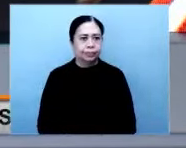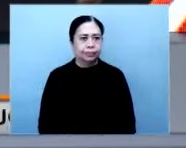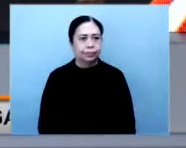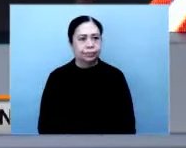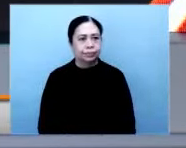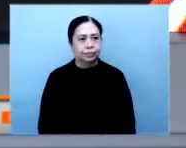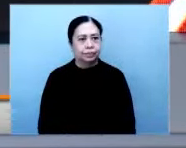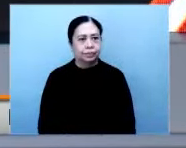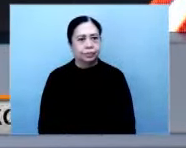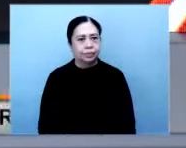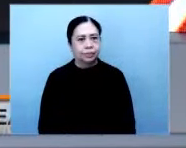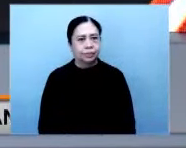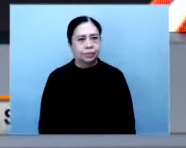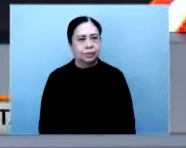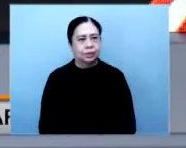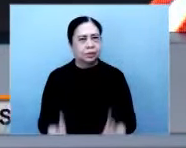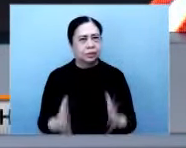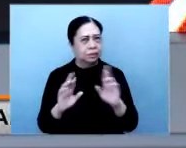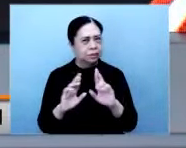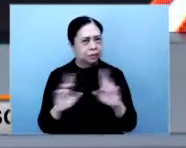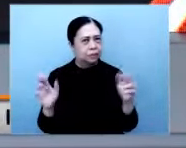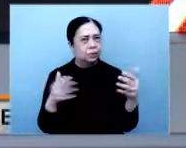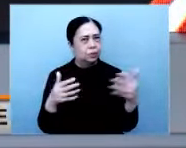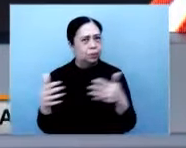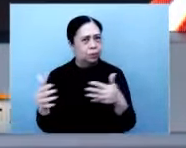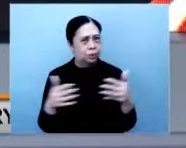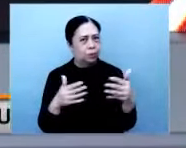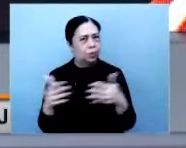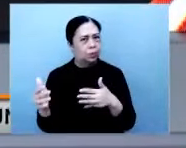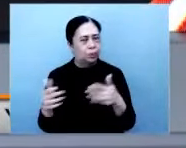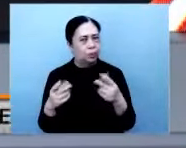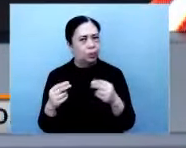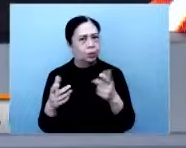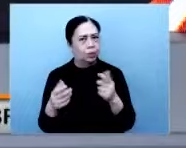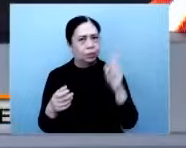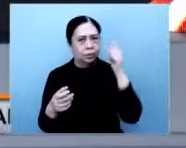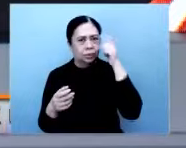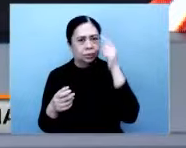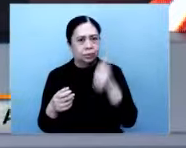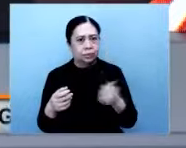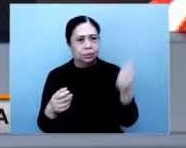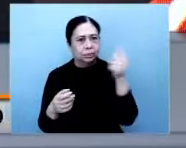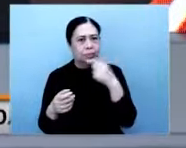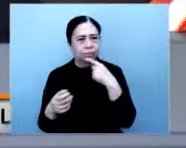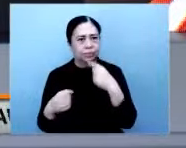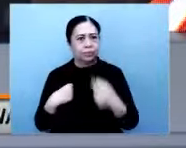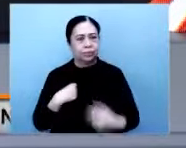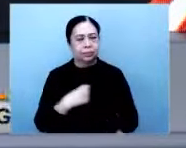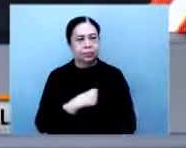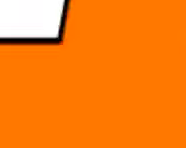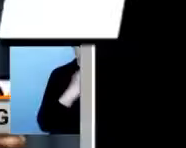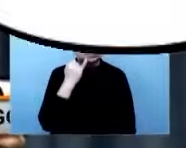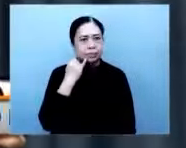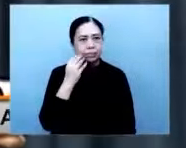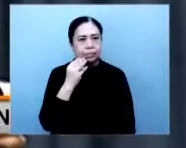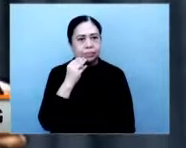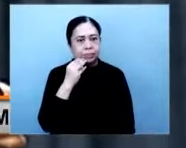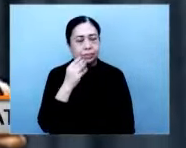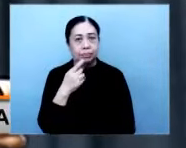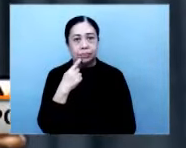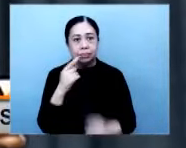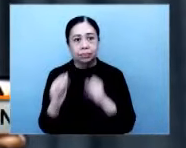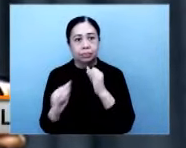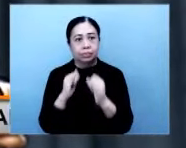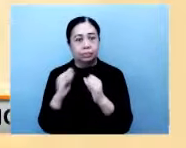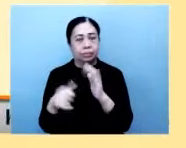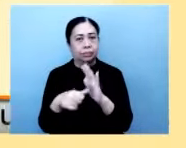war footing o paghahanda na raw sa gera ang Administrasyong Marcos ayon kay Senator Aimee Marcos. Sa isang panayam, iginiit